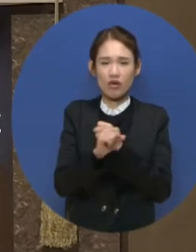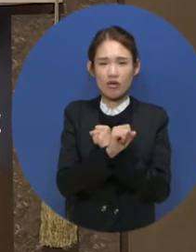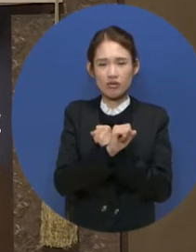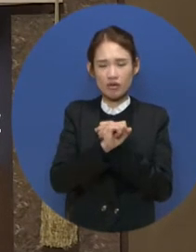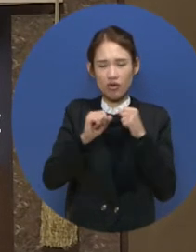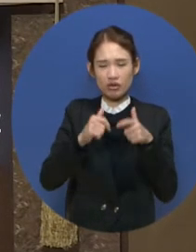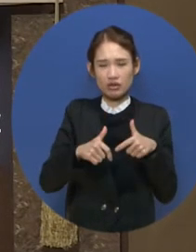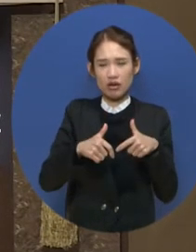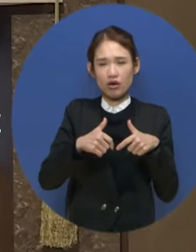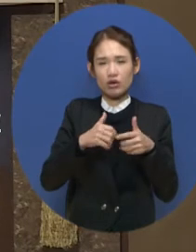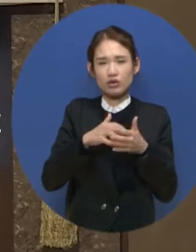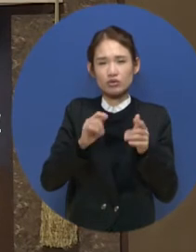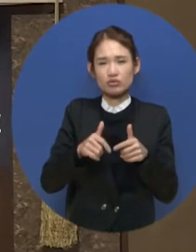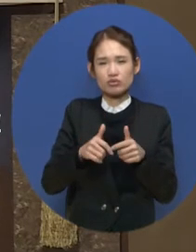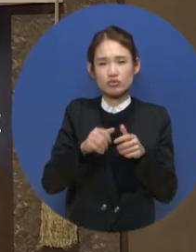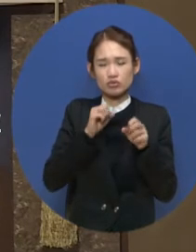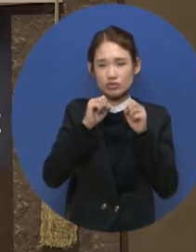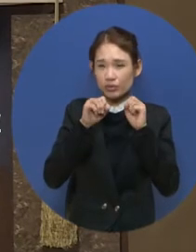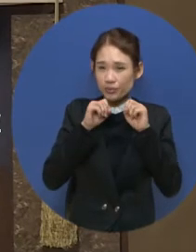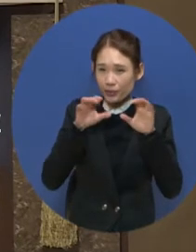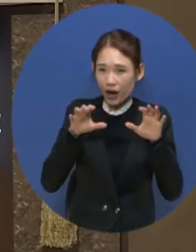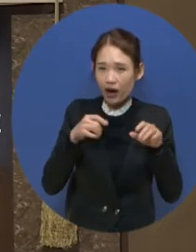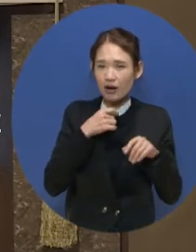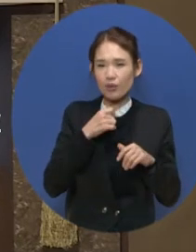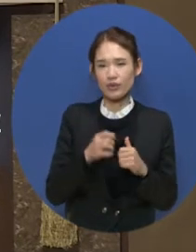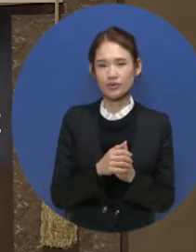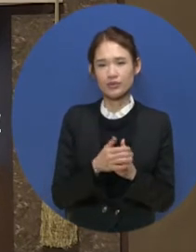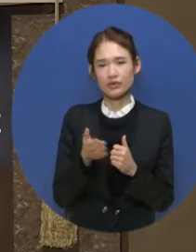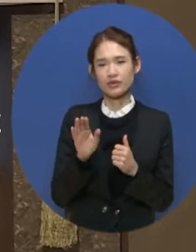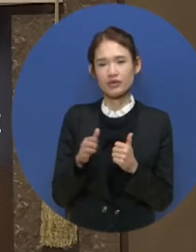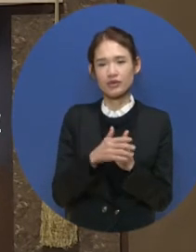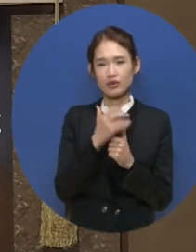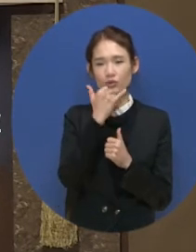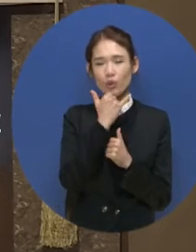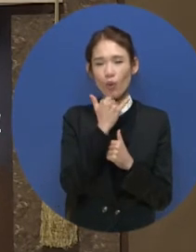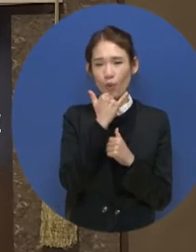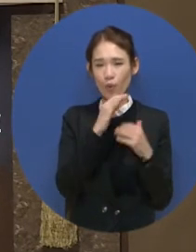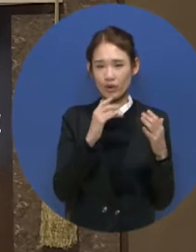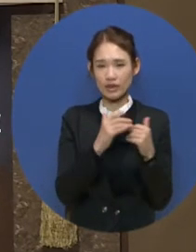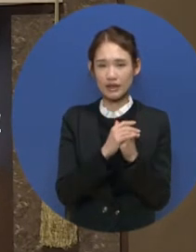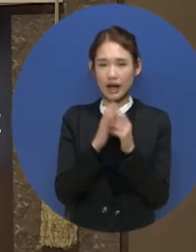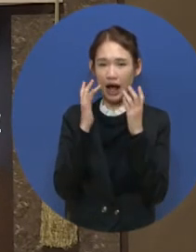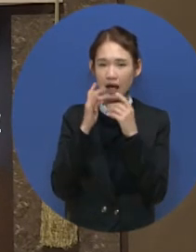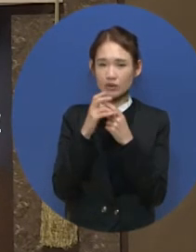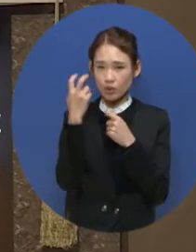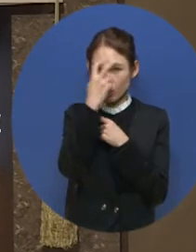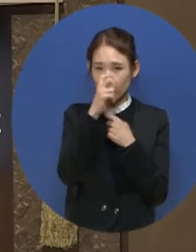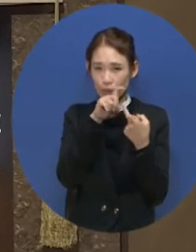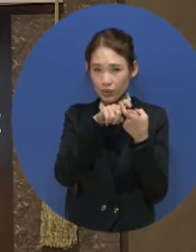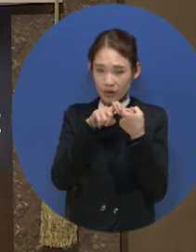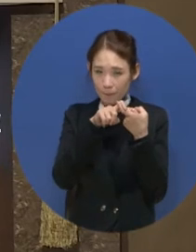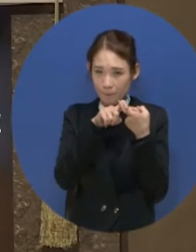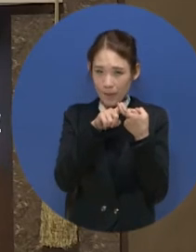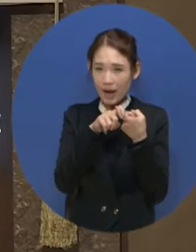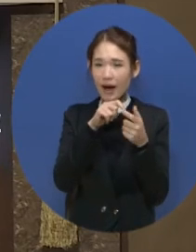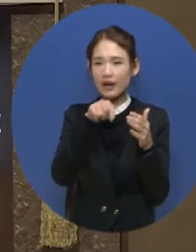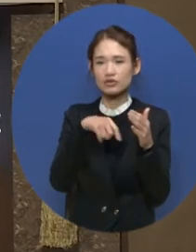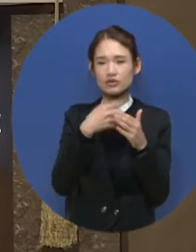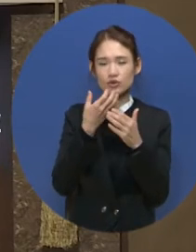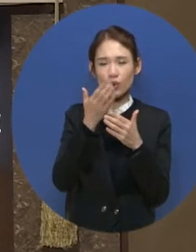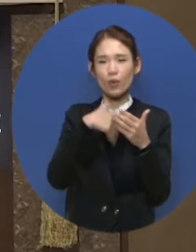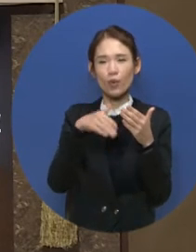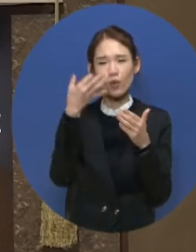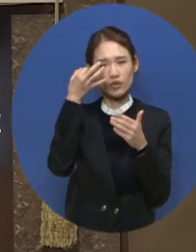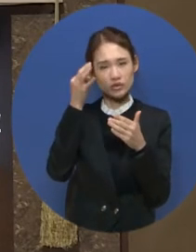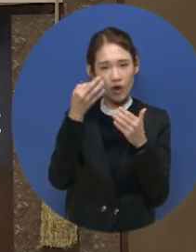이렇게 됐으면 좋겠는데 에 그래서 이제 이거는 독일 아동 보호 연맹에서 공인된 프로그램의 얼 싼